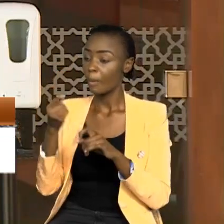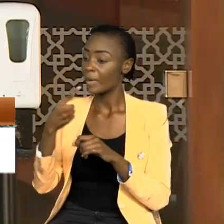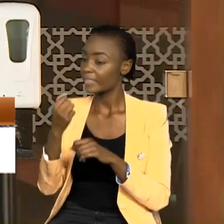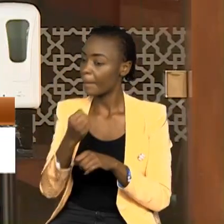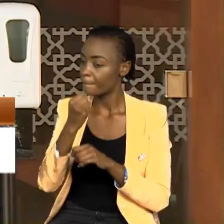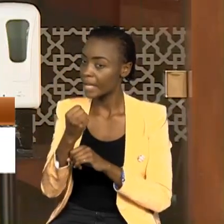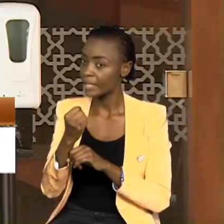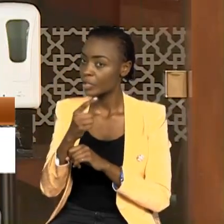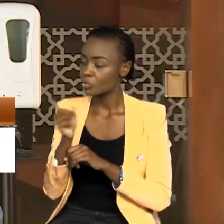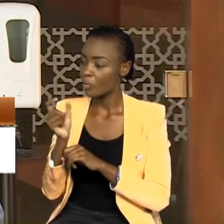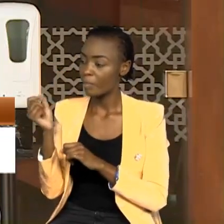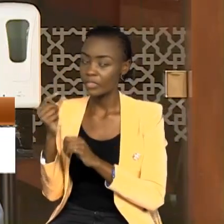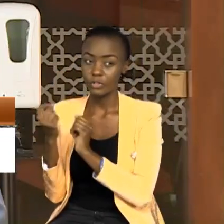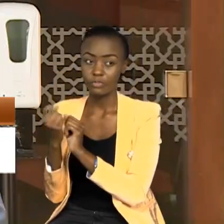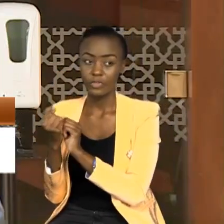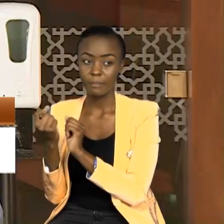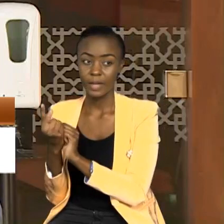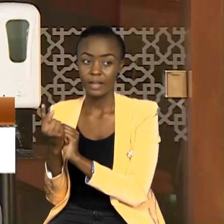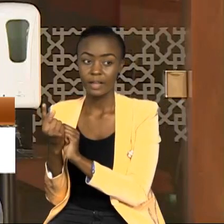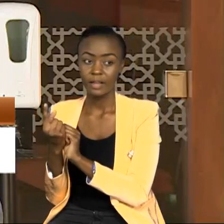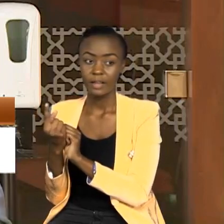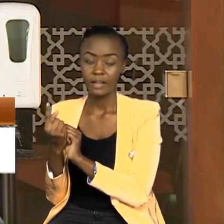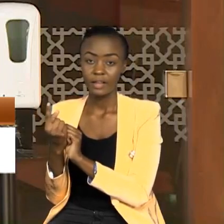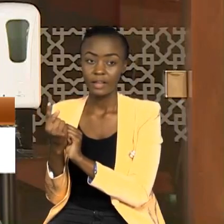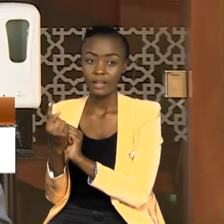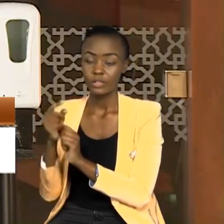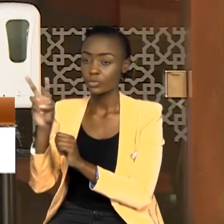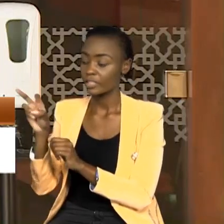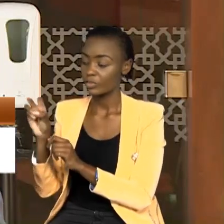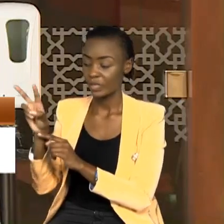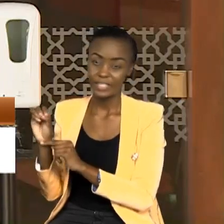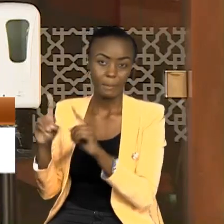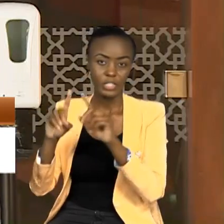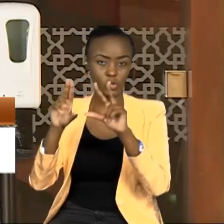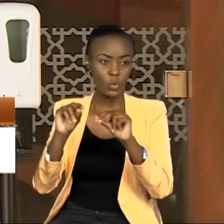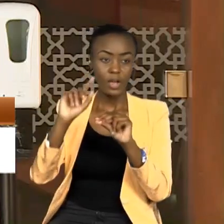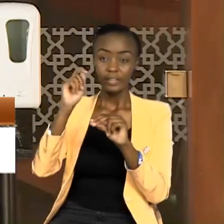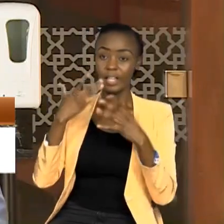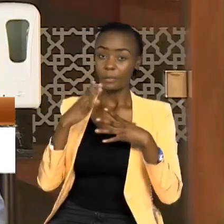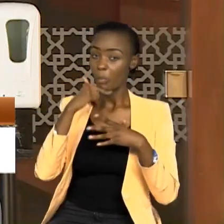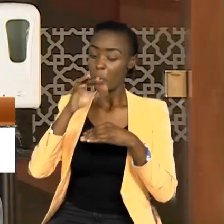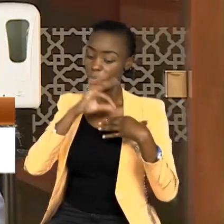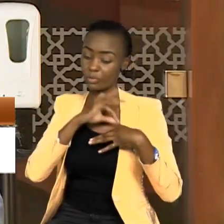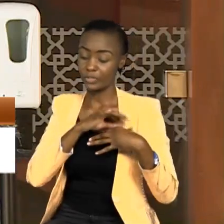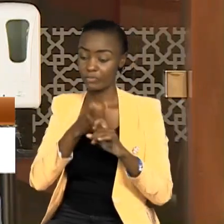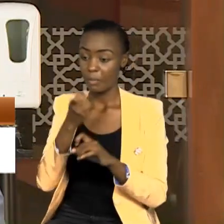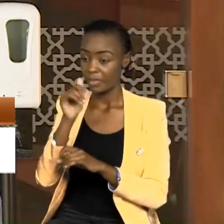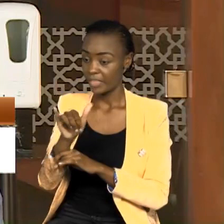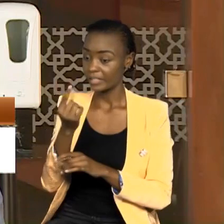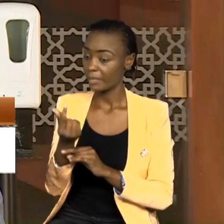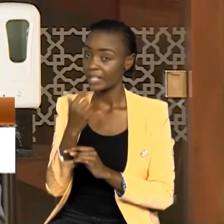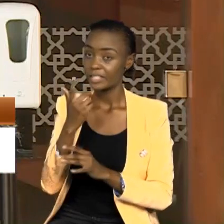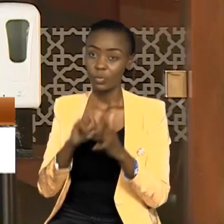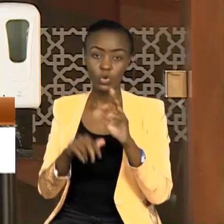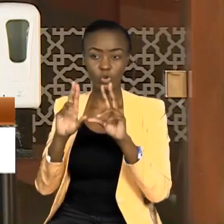mwezi Novemba ikiwa ni mwaka wa 2020. Hata hivyo Wakenya ambao waliweza kunufaika na fedha hizi wanasema